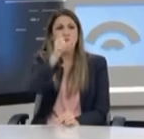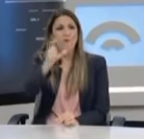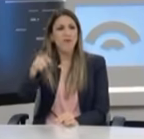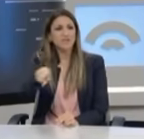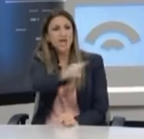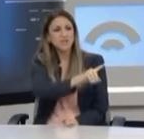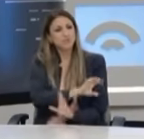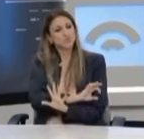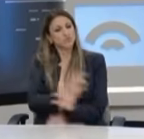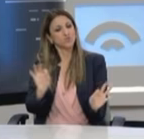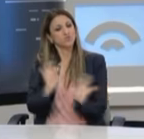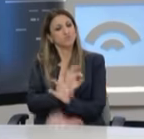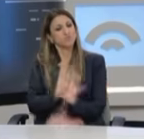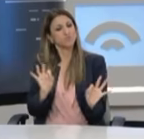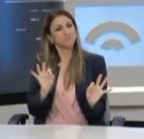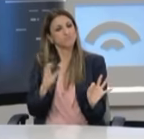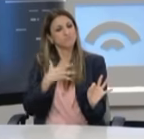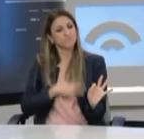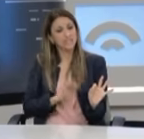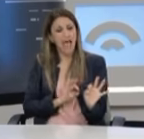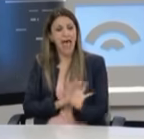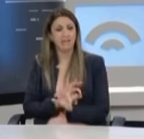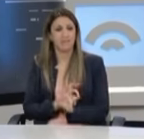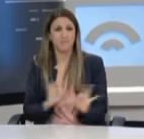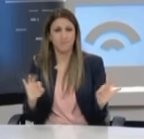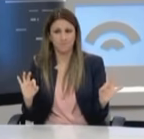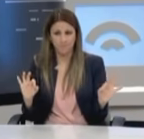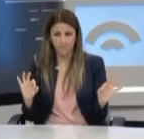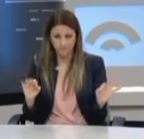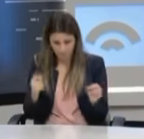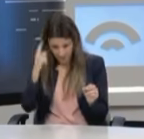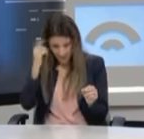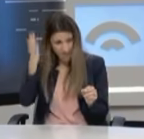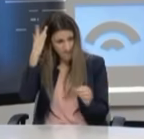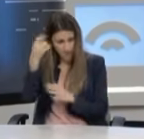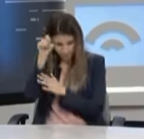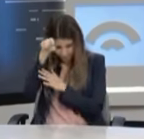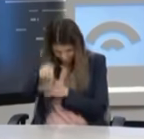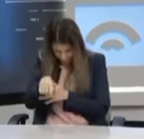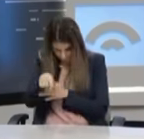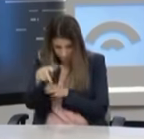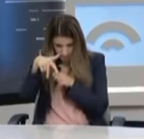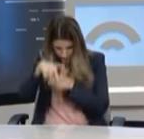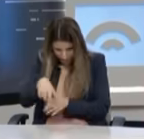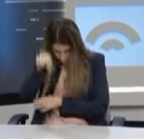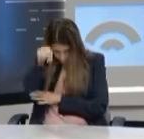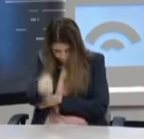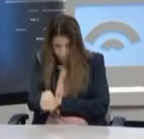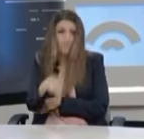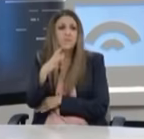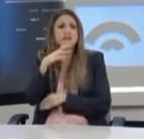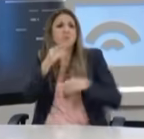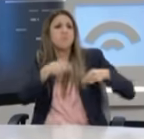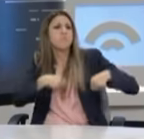πρόθυμους να υψώσουν το χέρι σκύβοντας το κεφάλι. Να θυσιάσουν